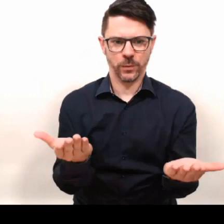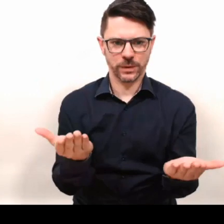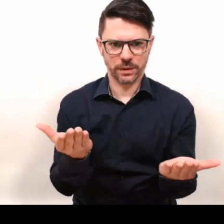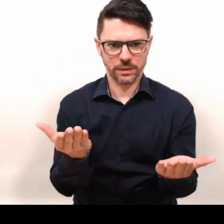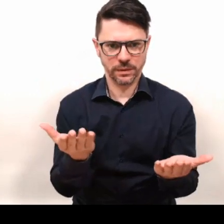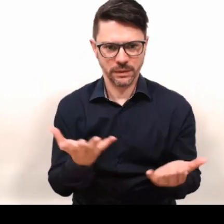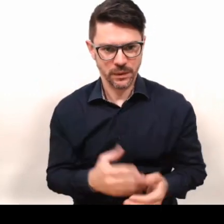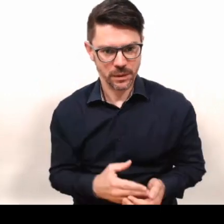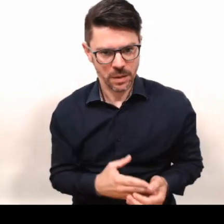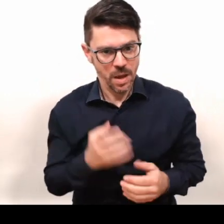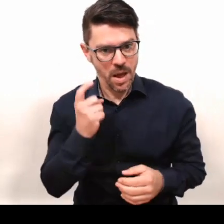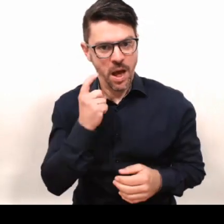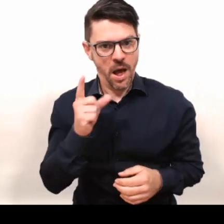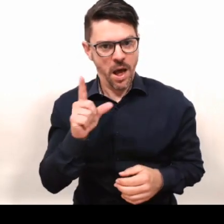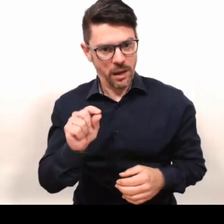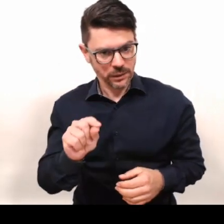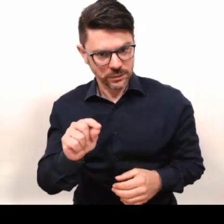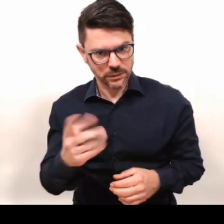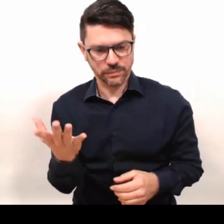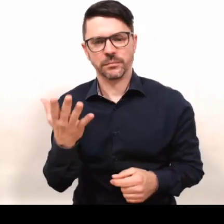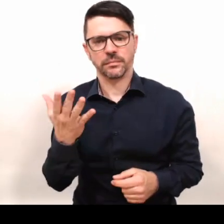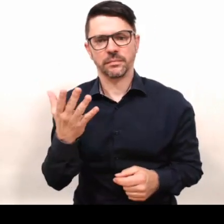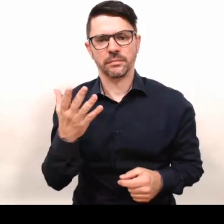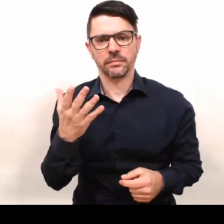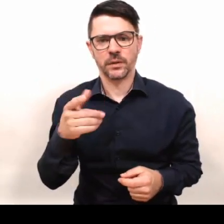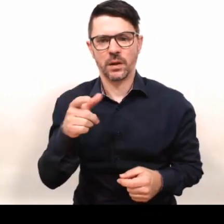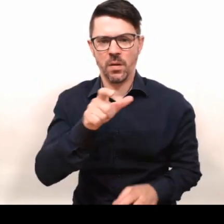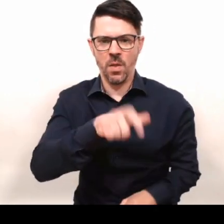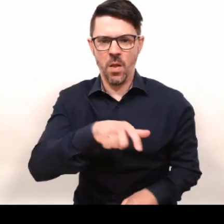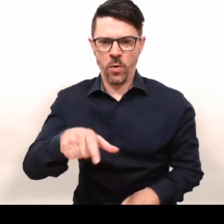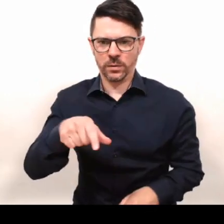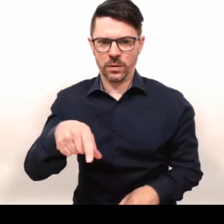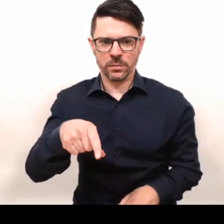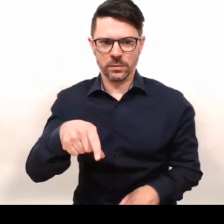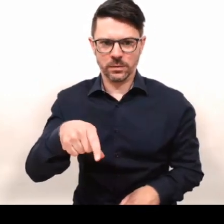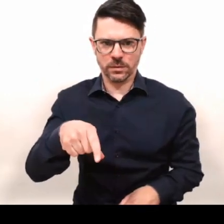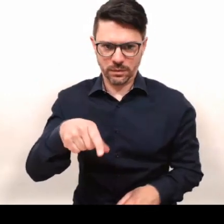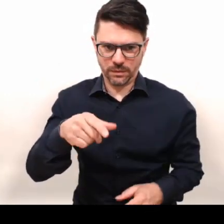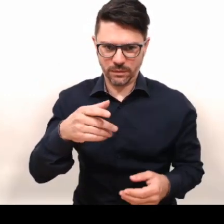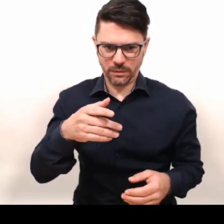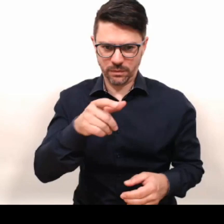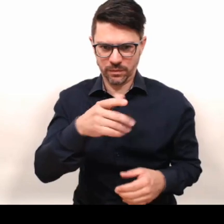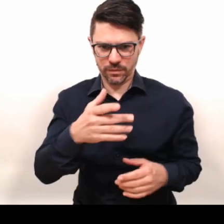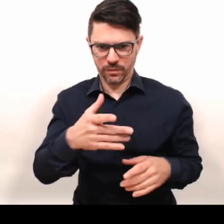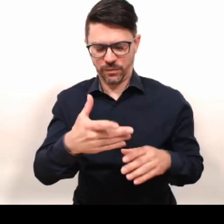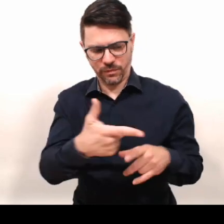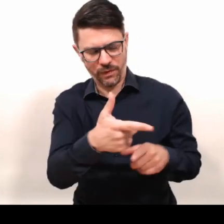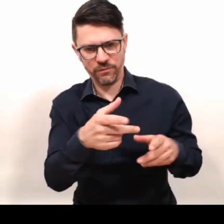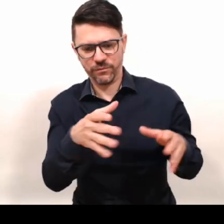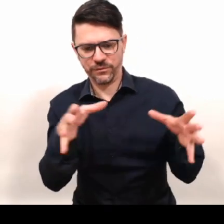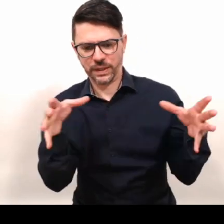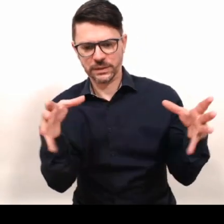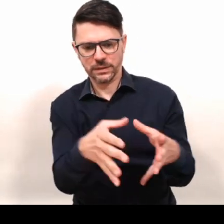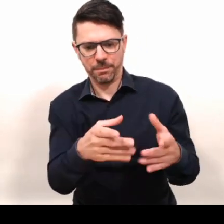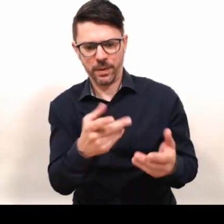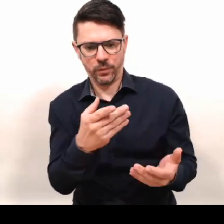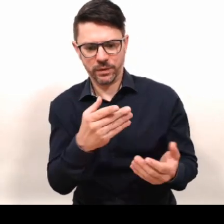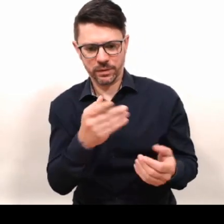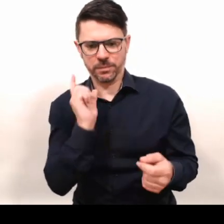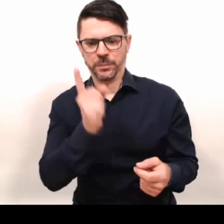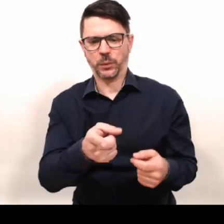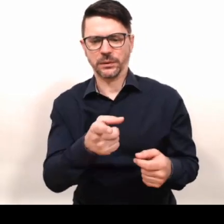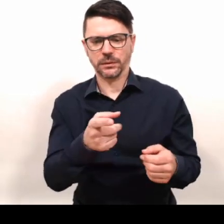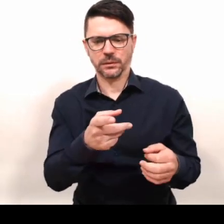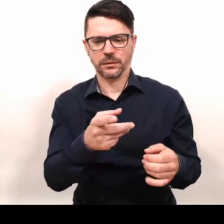Versammlungen von Regionen fernhalten möchte, wo sonst Passanten sind? Also dass man sagt, es sind vor die